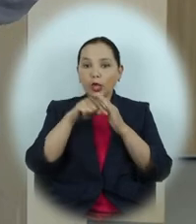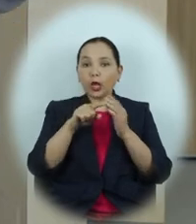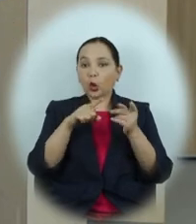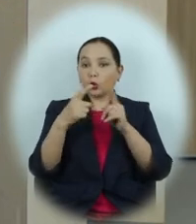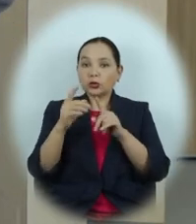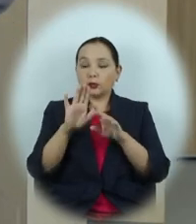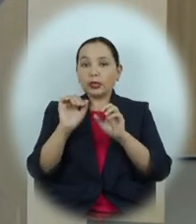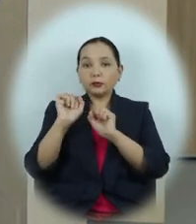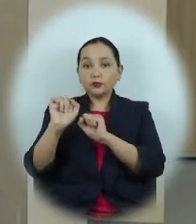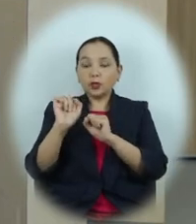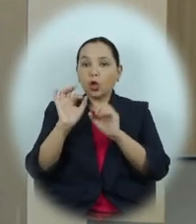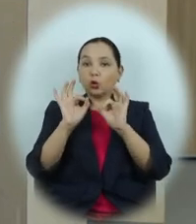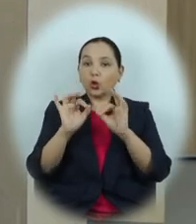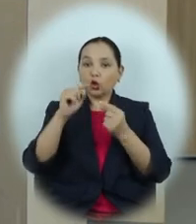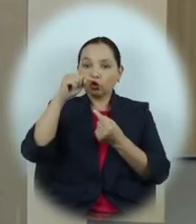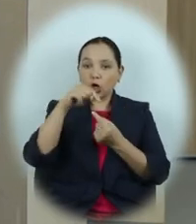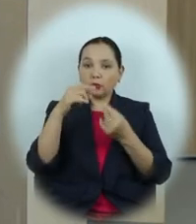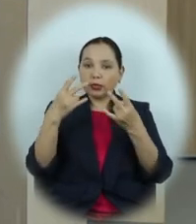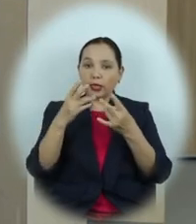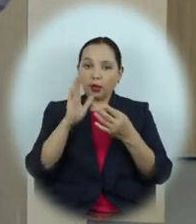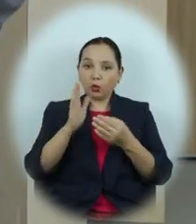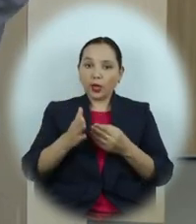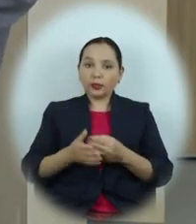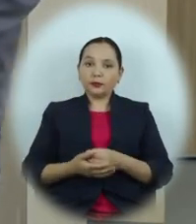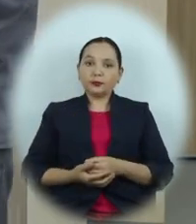qismimizni to'g'ri joylashtirishimiz kerak bo'ladi.